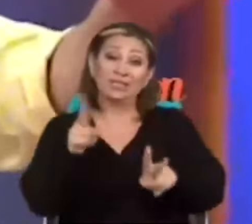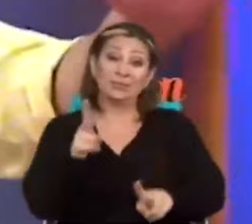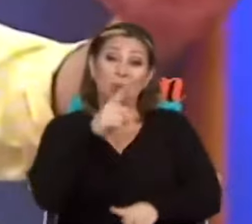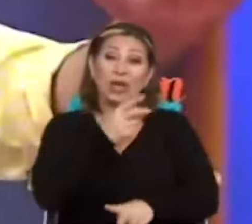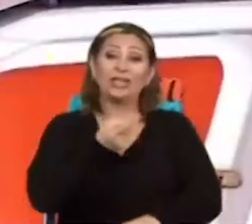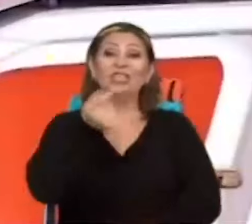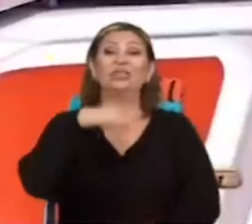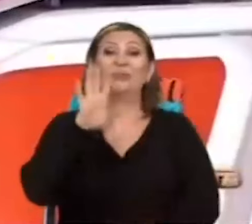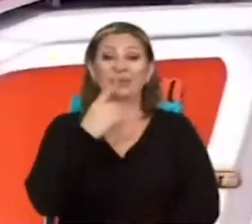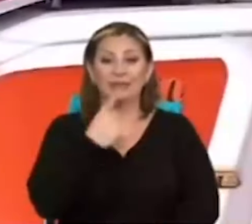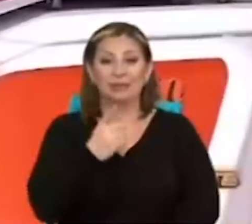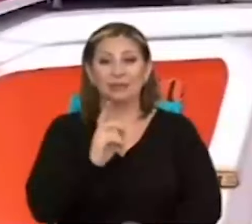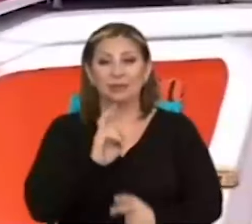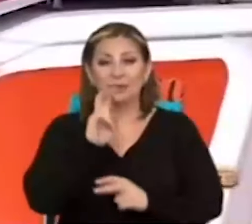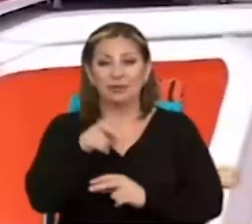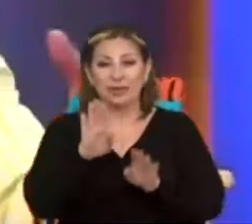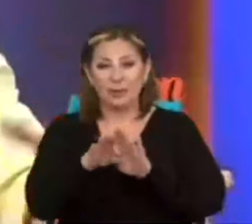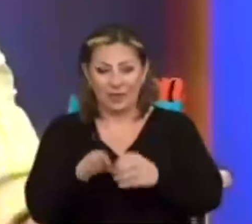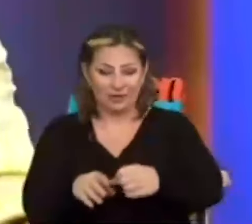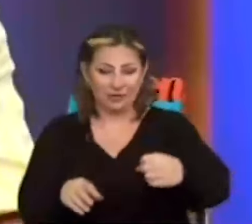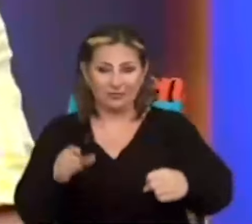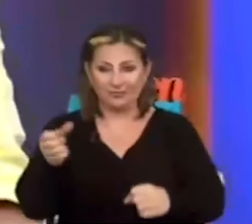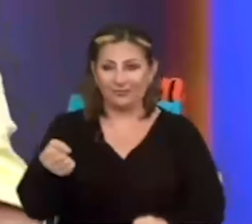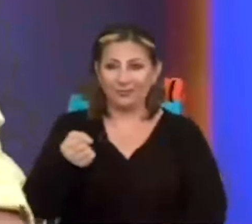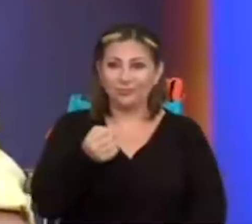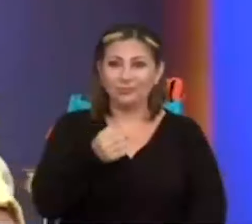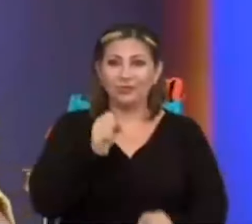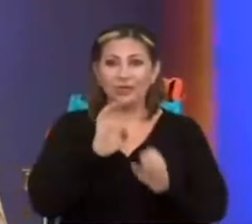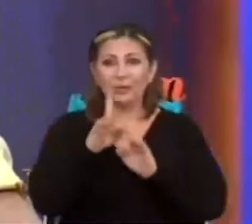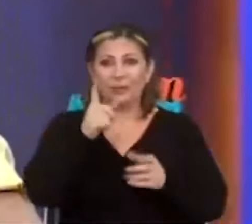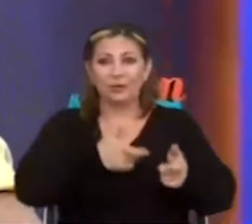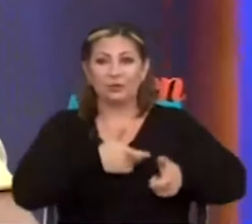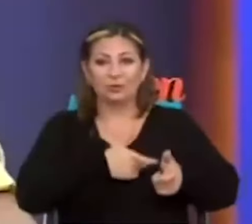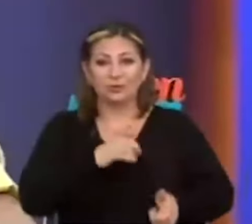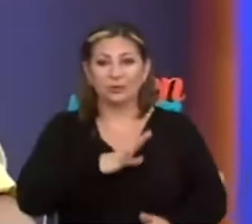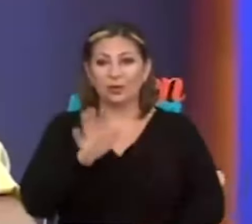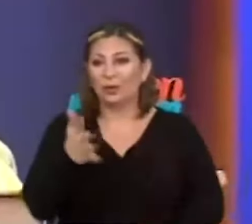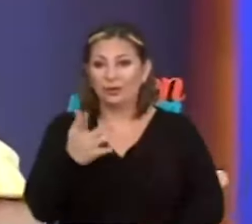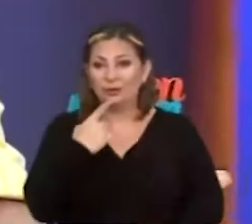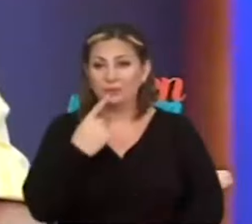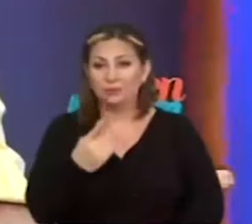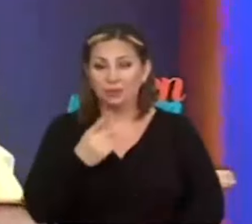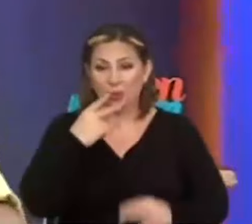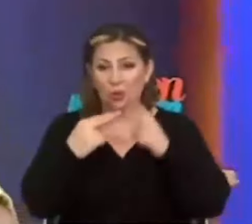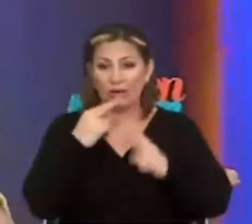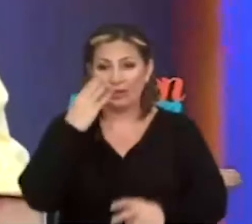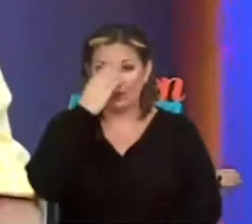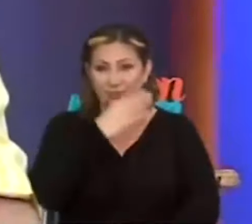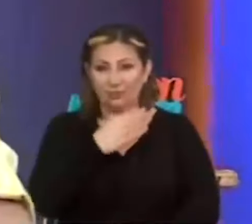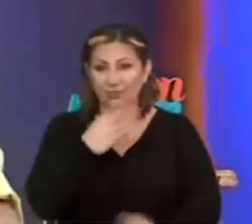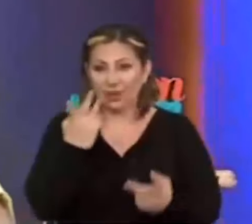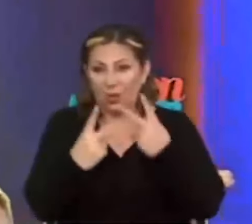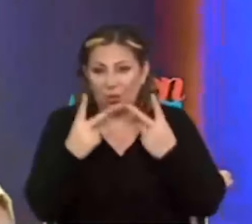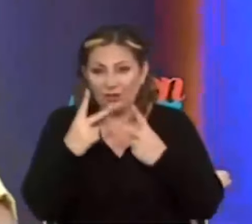orayı kaçırma dedi. İndim, Safiye'nin kapıyı açtım. Elinden tuttum. Diyorsa kapıda bir bekçi var. Hayırdır dedi beyefendi. Dedim lokantaya geldik dedim.